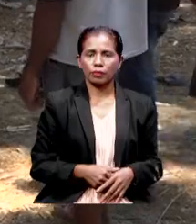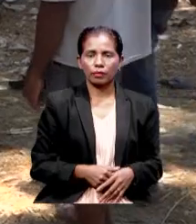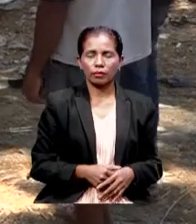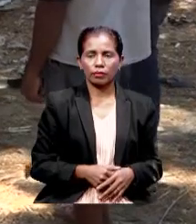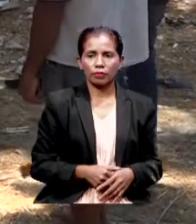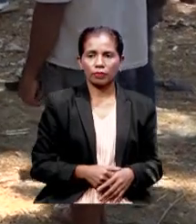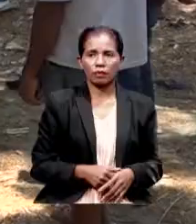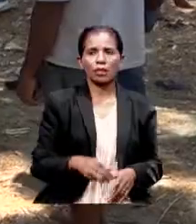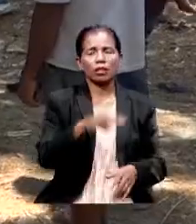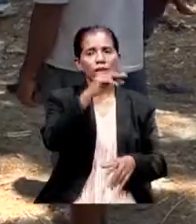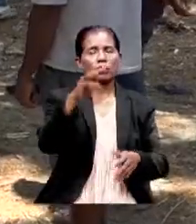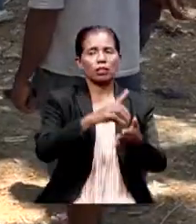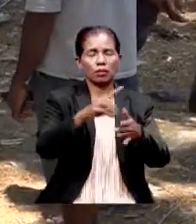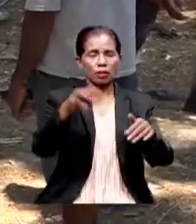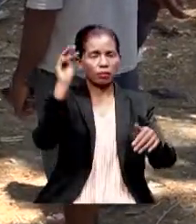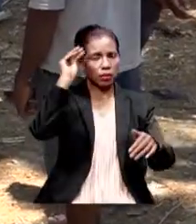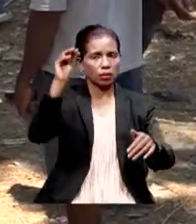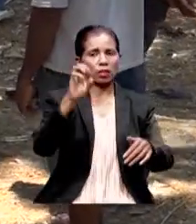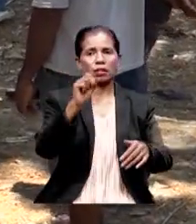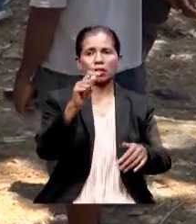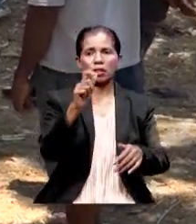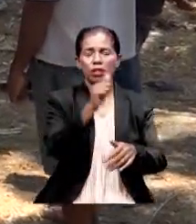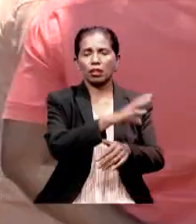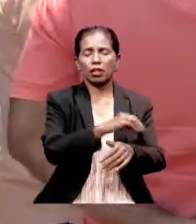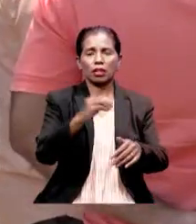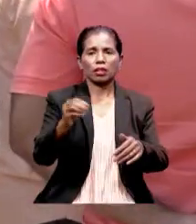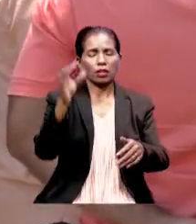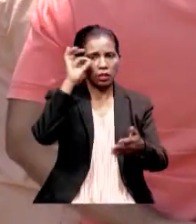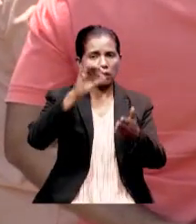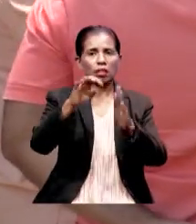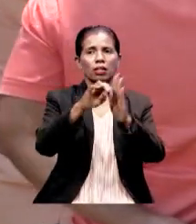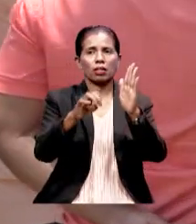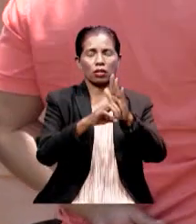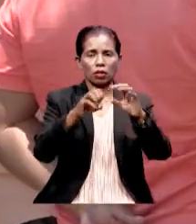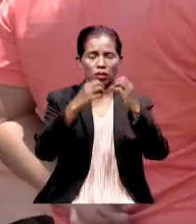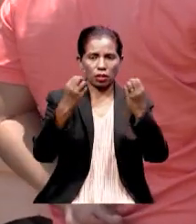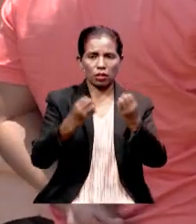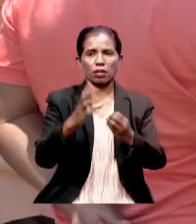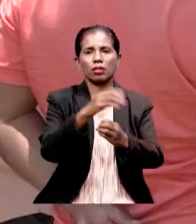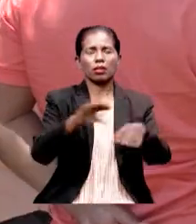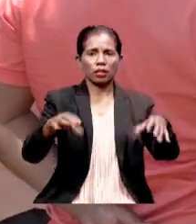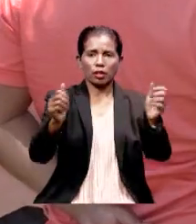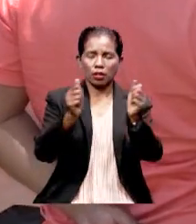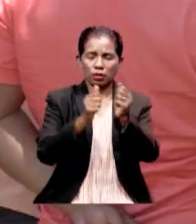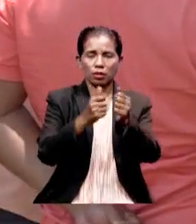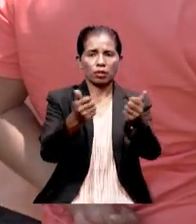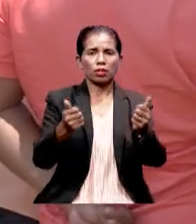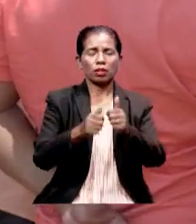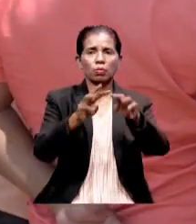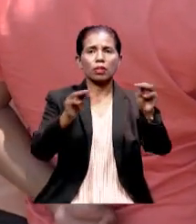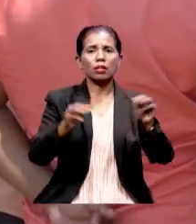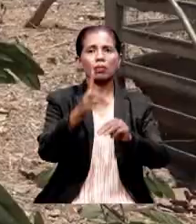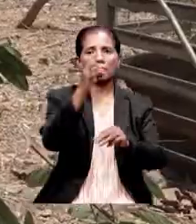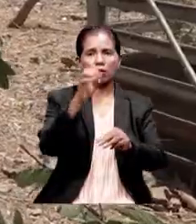Ya, segunda semana nih, Ministerio Administrasaun Estatal, lihusi Sekretario Estado Toponimia na Organisasaun Urbana, Servisu Amutu ku Autoridade Municipio Dili,